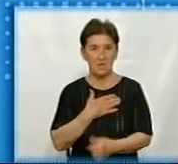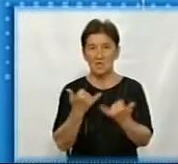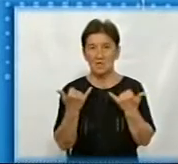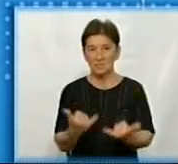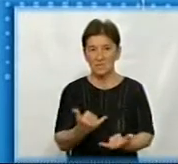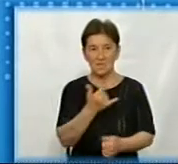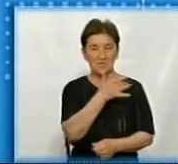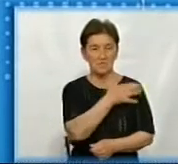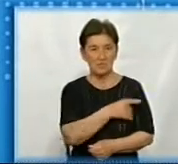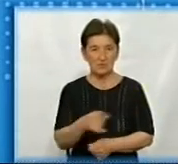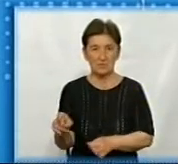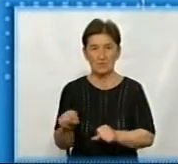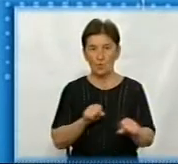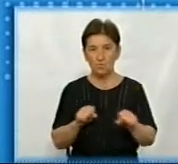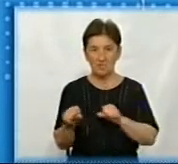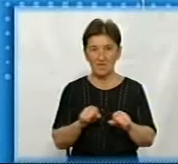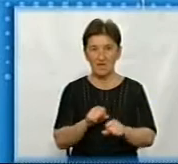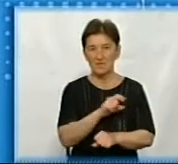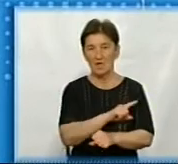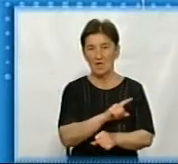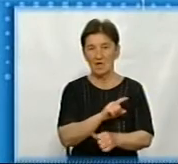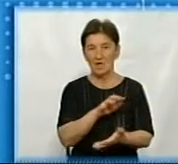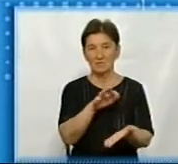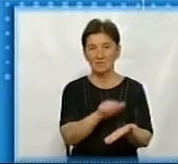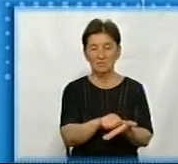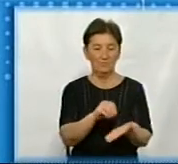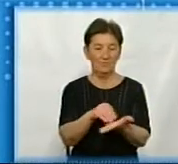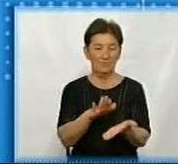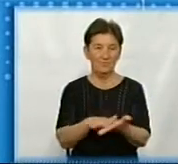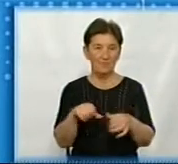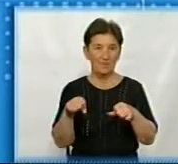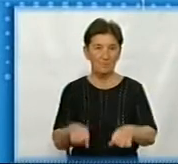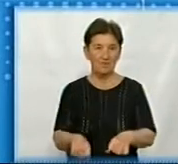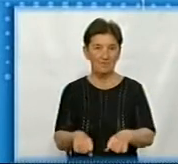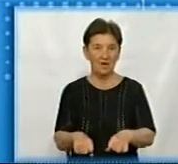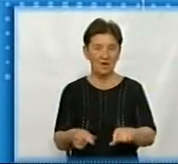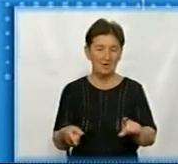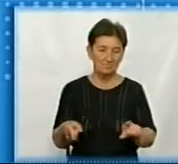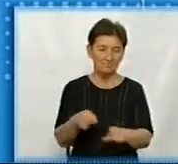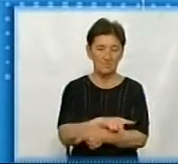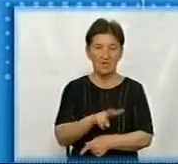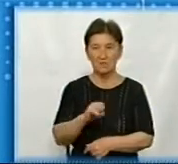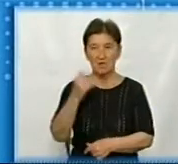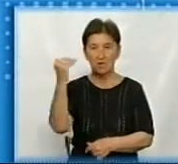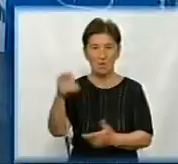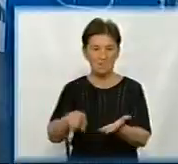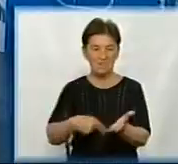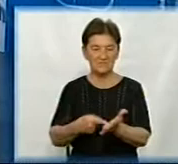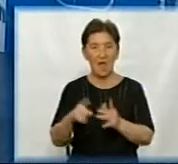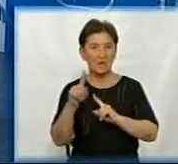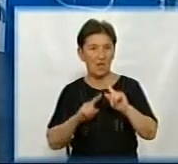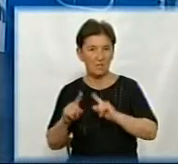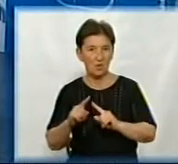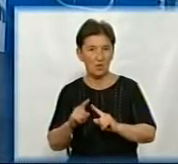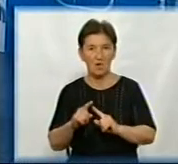час управління комунальної власності займається реєстрацією права, перереєстрацією права за Кропивницькою міською радою. Але фізично